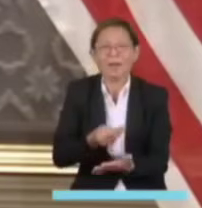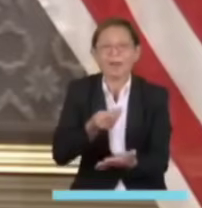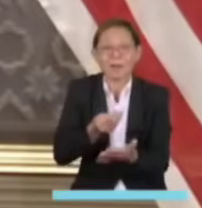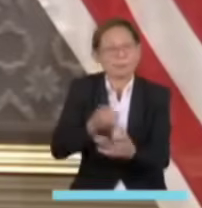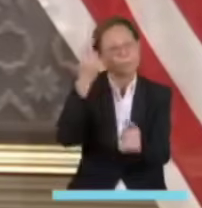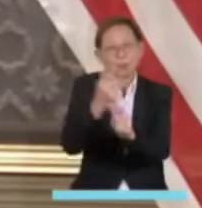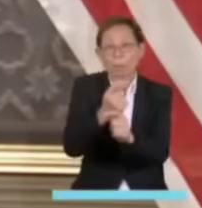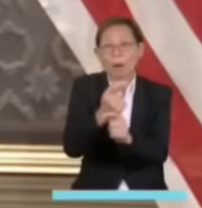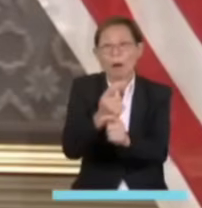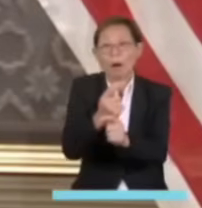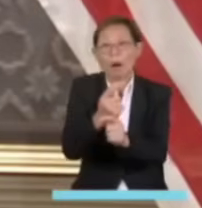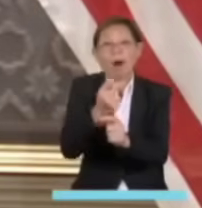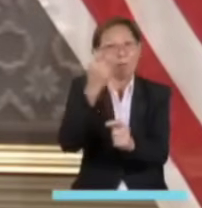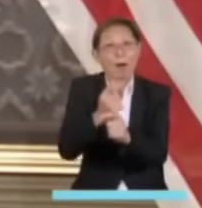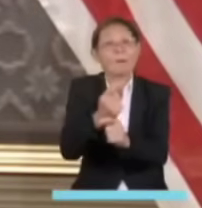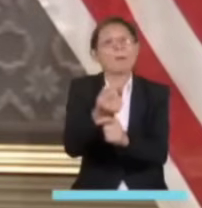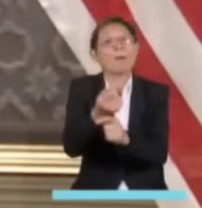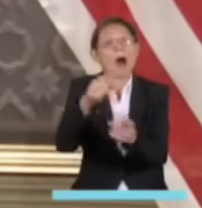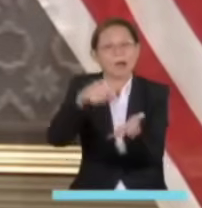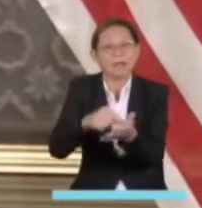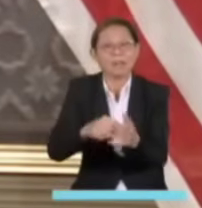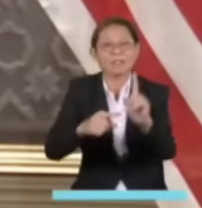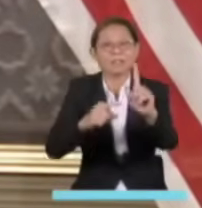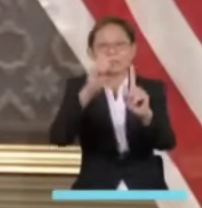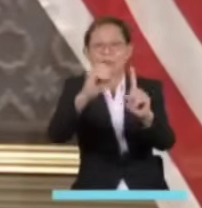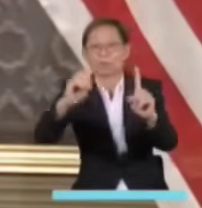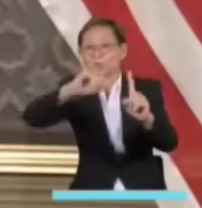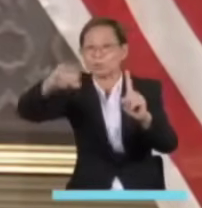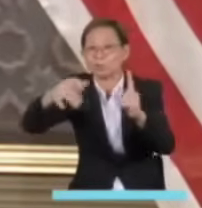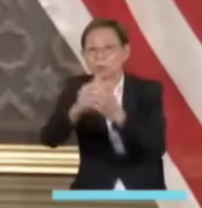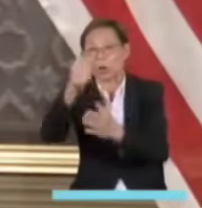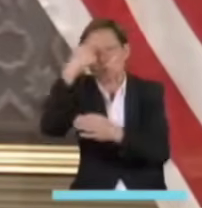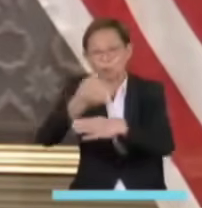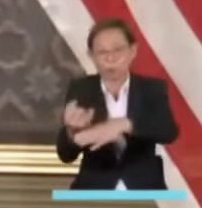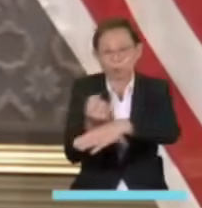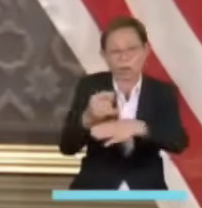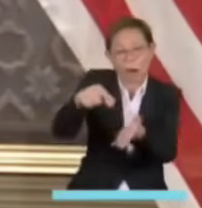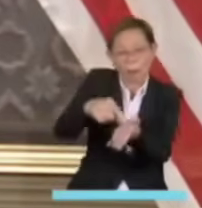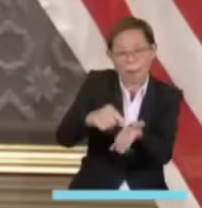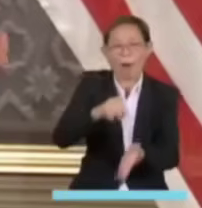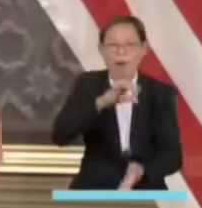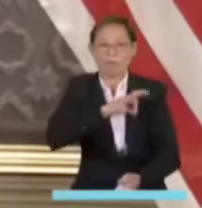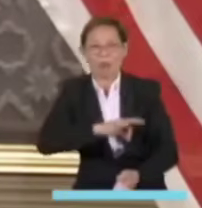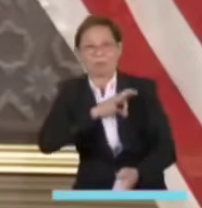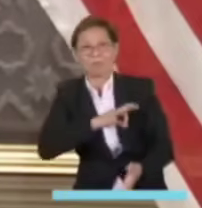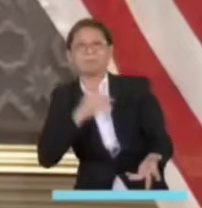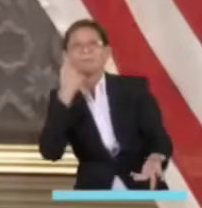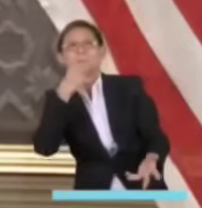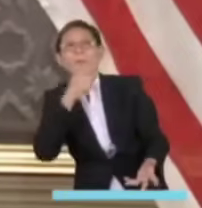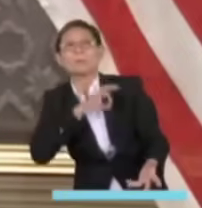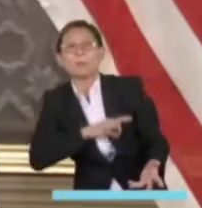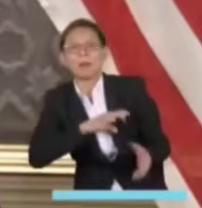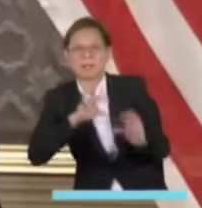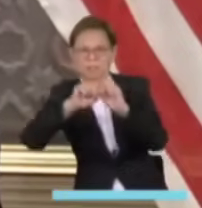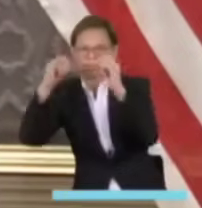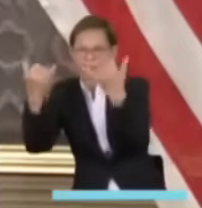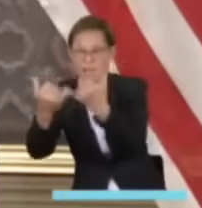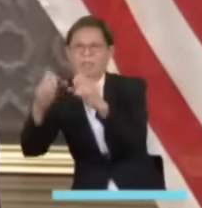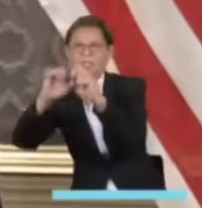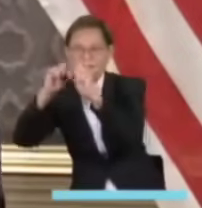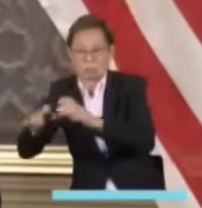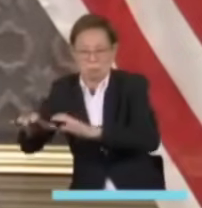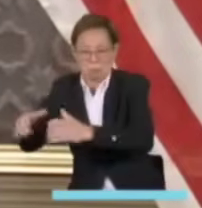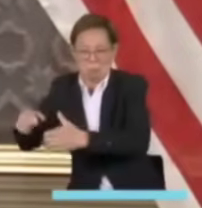harga, menetapkan harga lantai 100 juta ringgit untuk industri ayam. Yang dapat faedah saya fikir mungkin syarikat-syarikat